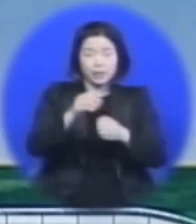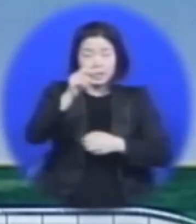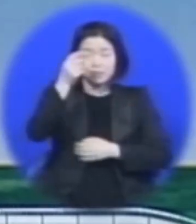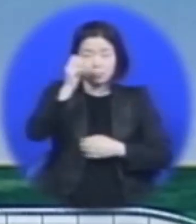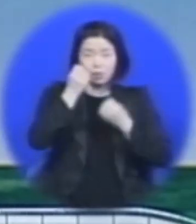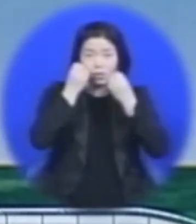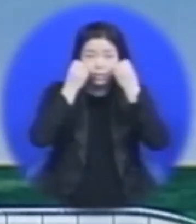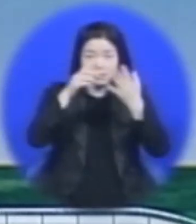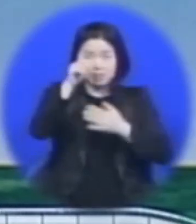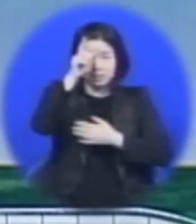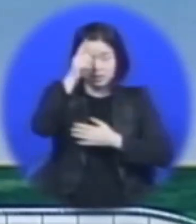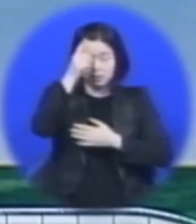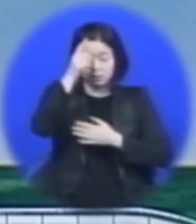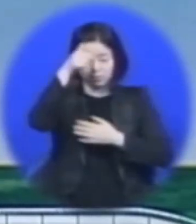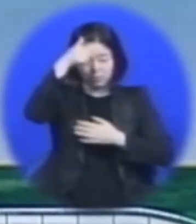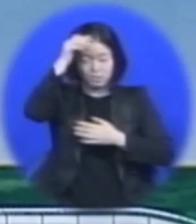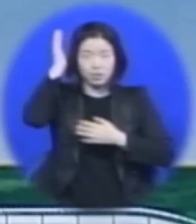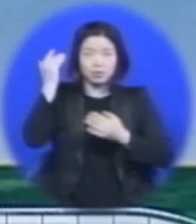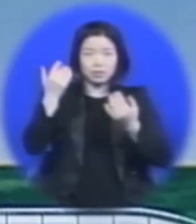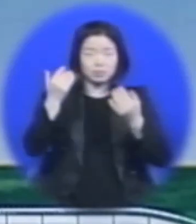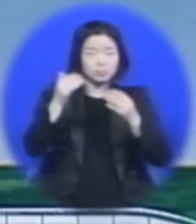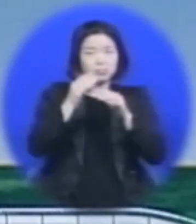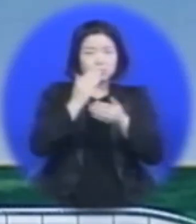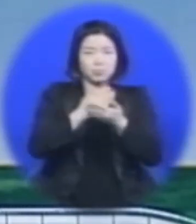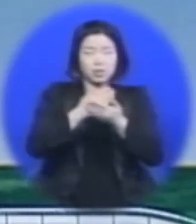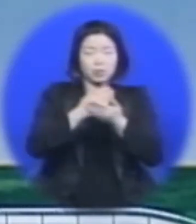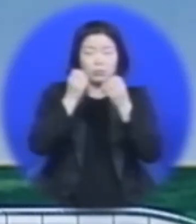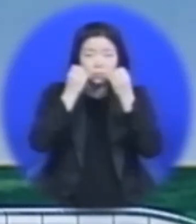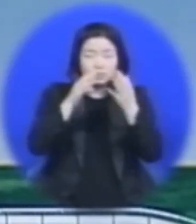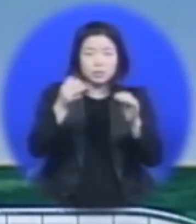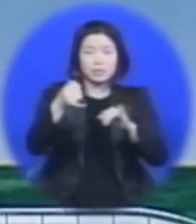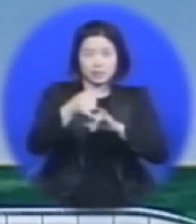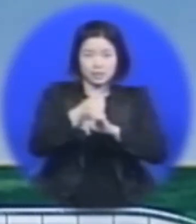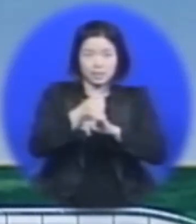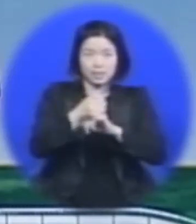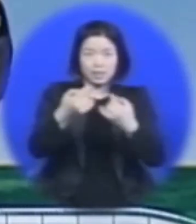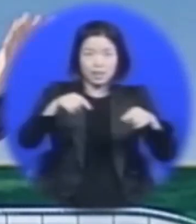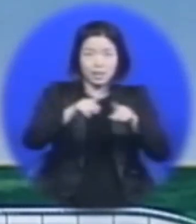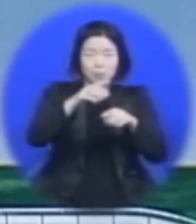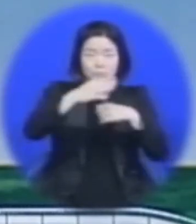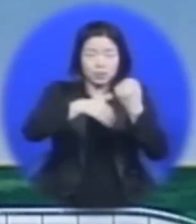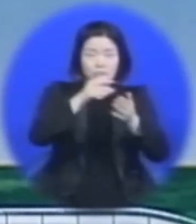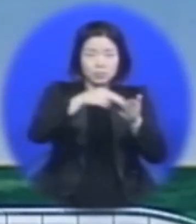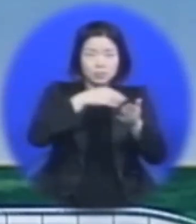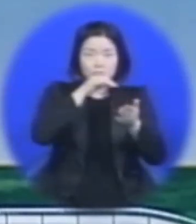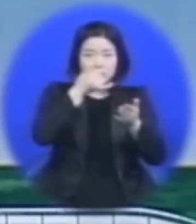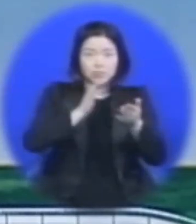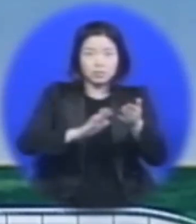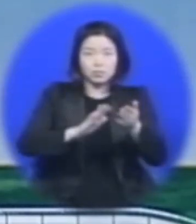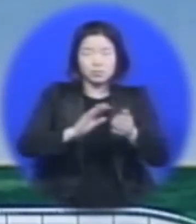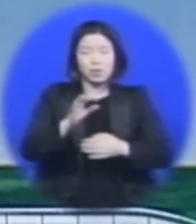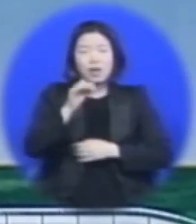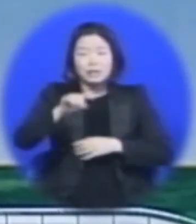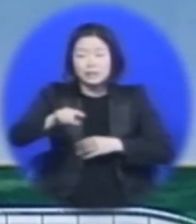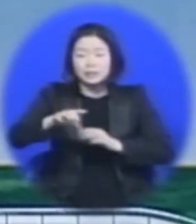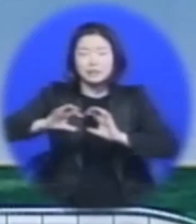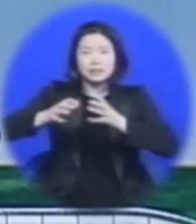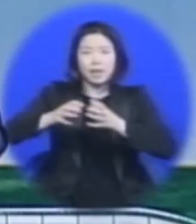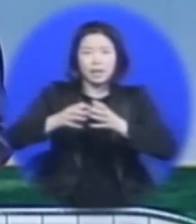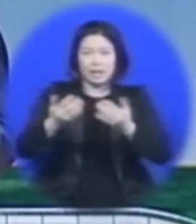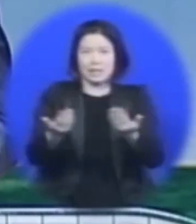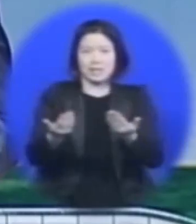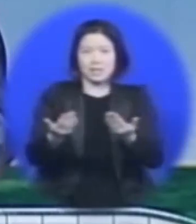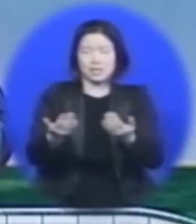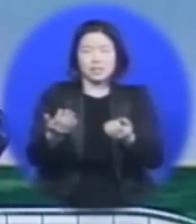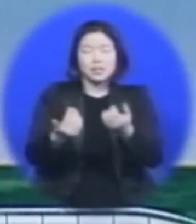읽기 시작을 했는데 아프가니스탄 사태가 일어나고 급히 아프가니스탄을 떠나야 할 사정이 생긴